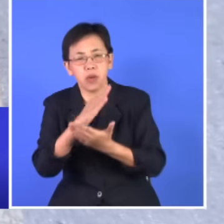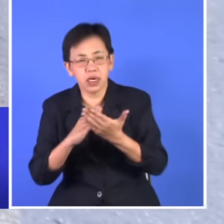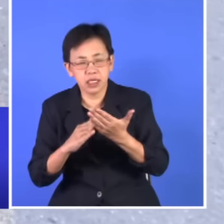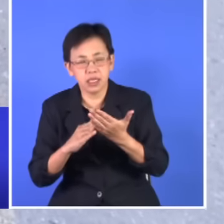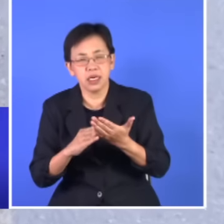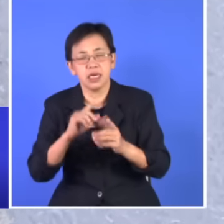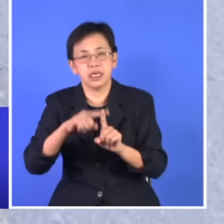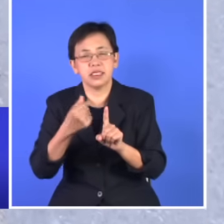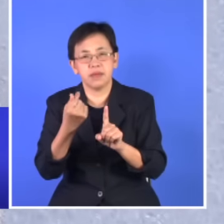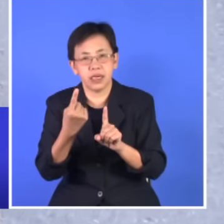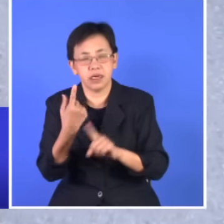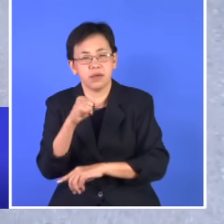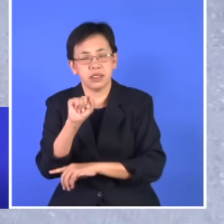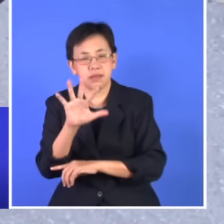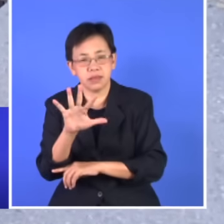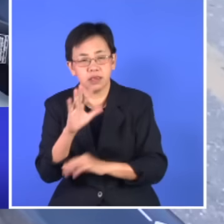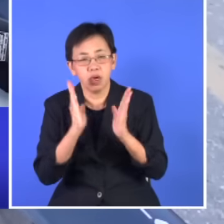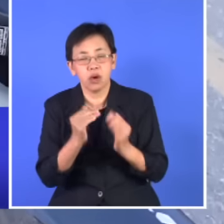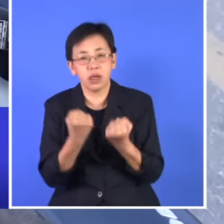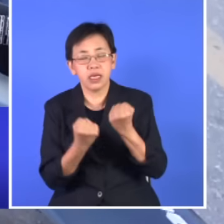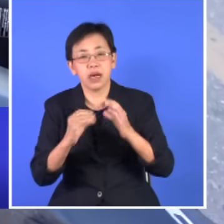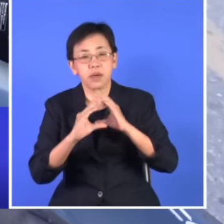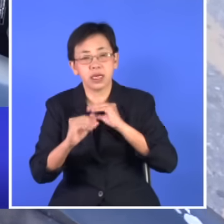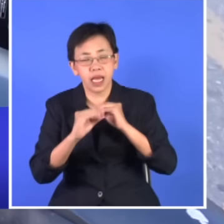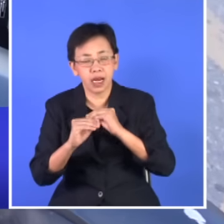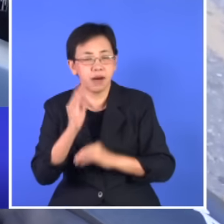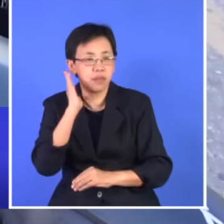พฤศจิกายนคนขับรถเก๋งชื่อว่าอนันทวัฒน์